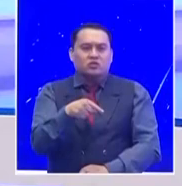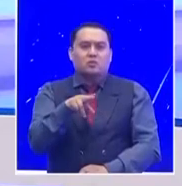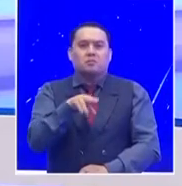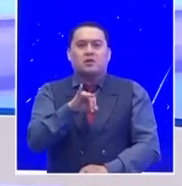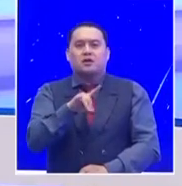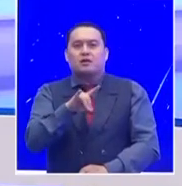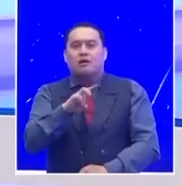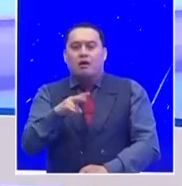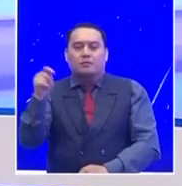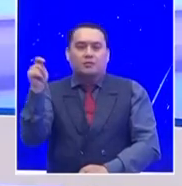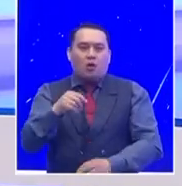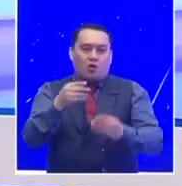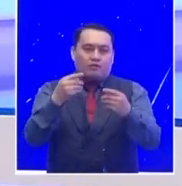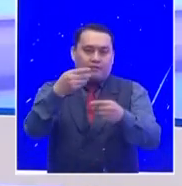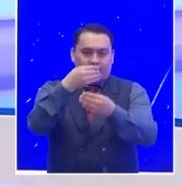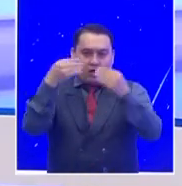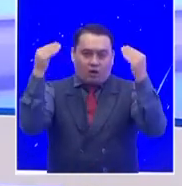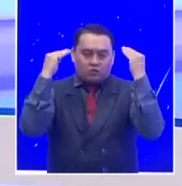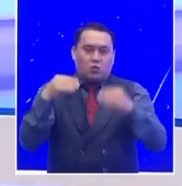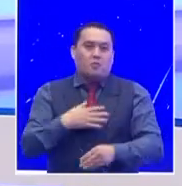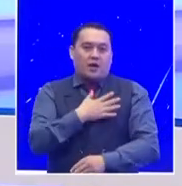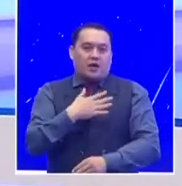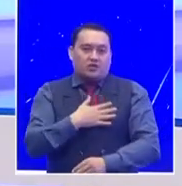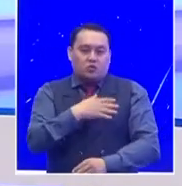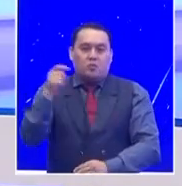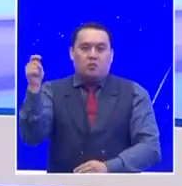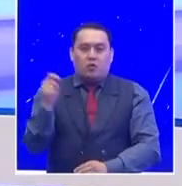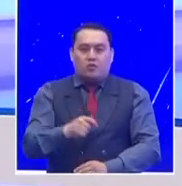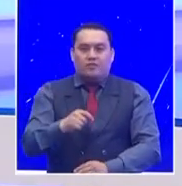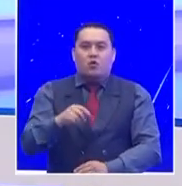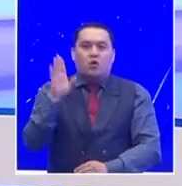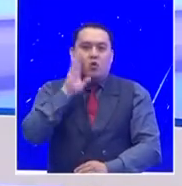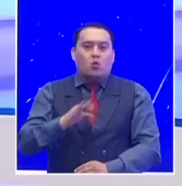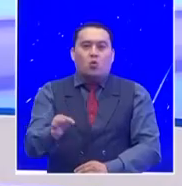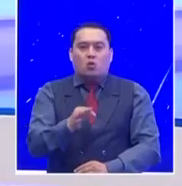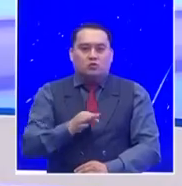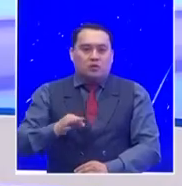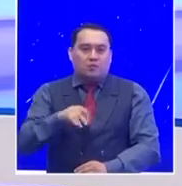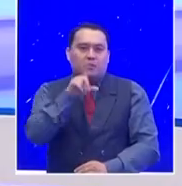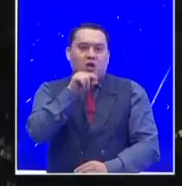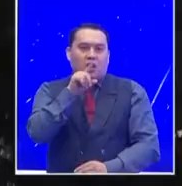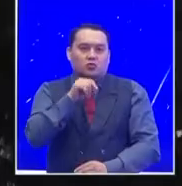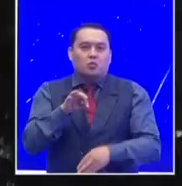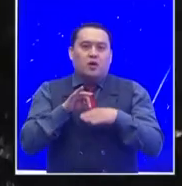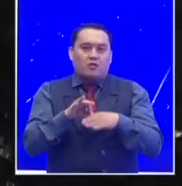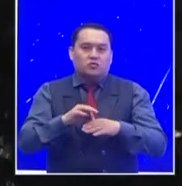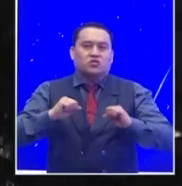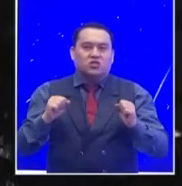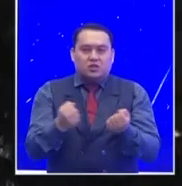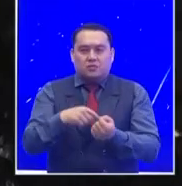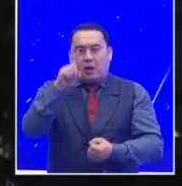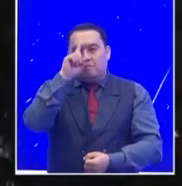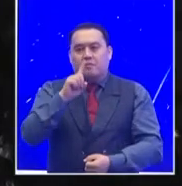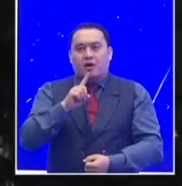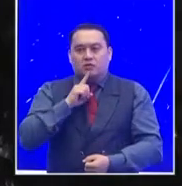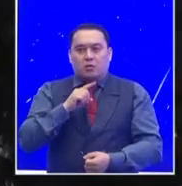ежегодно прибывают из Канады в Мексику, крупнейшему в этой стране пресноводному озеру Чапала. Птицы проведут здесь зимние месяцы, а